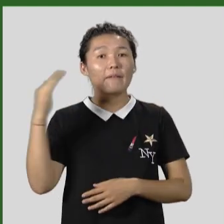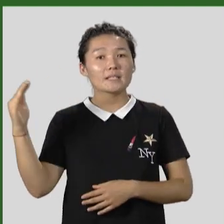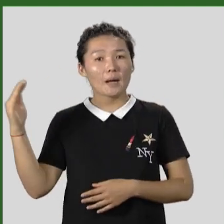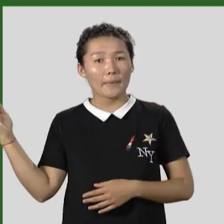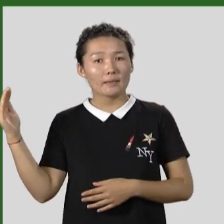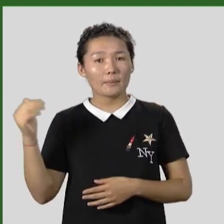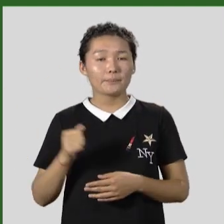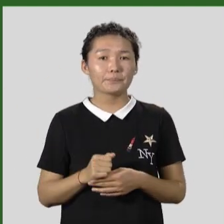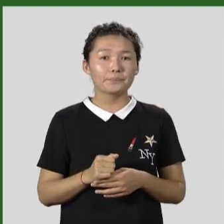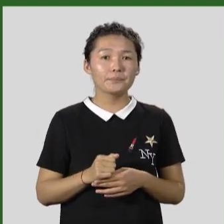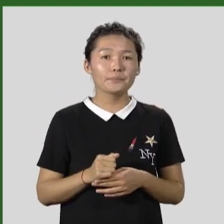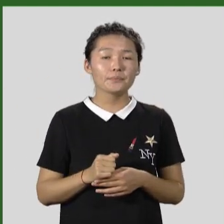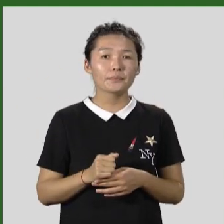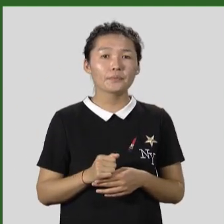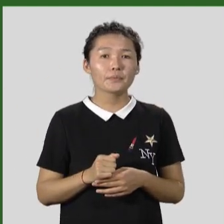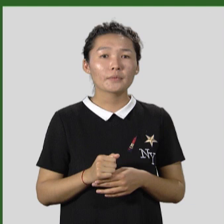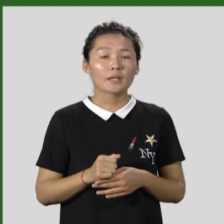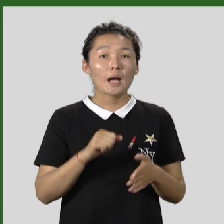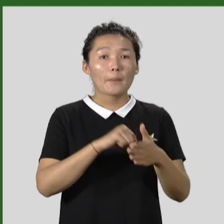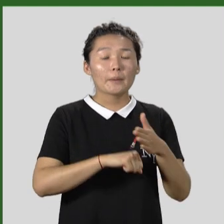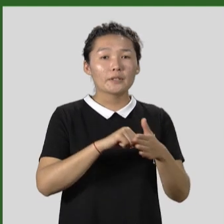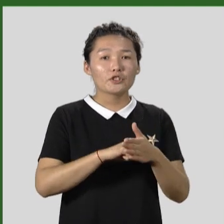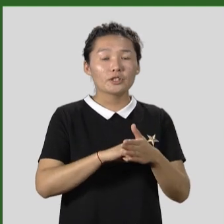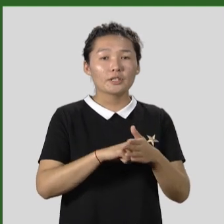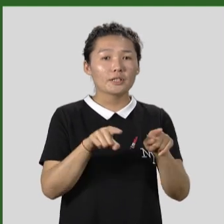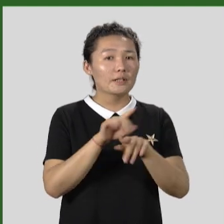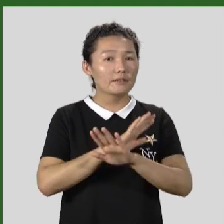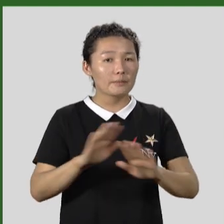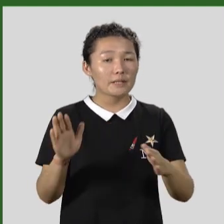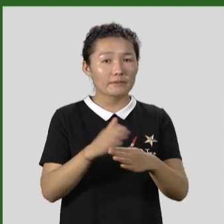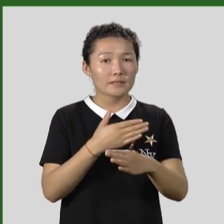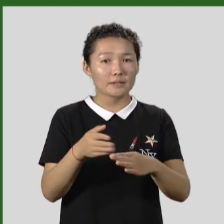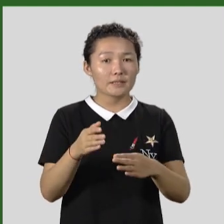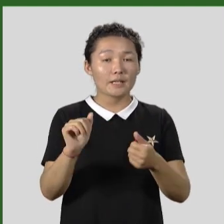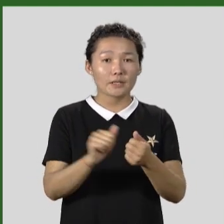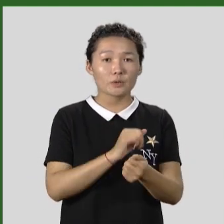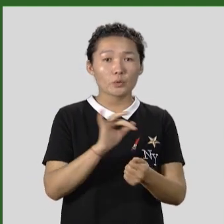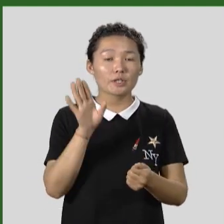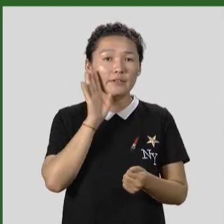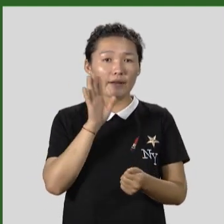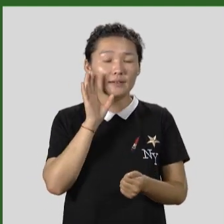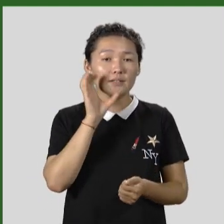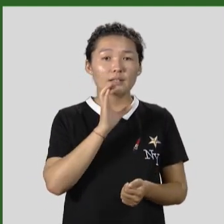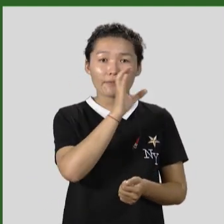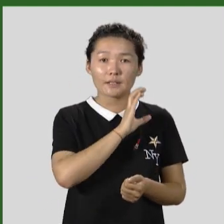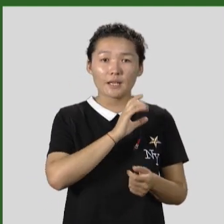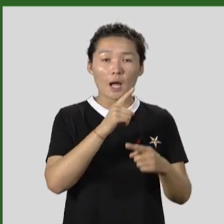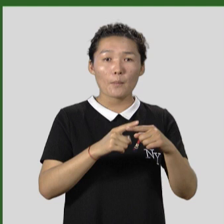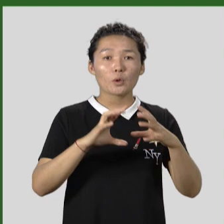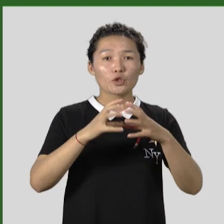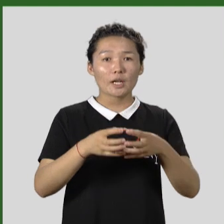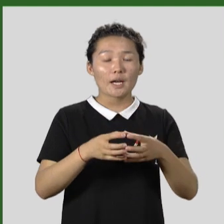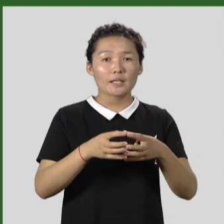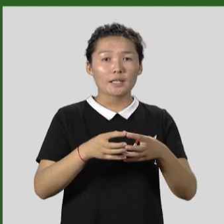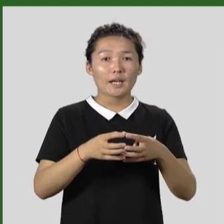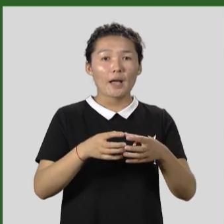Из-за неравномерного размещения суши и воды северное полушарие Земли называют материковым,